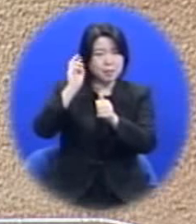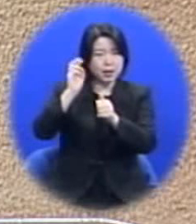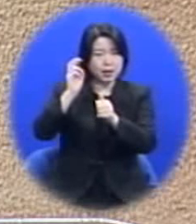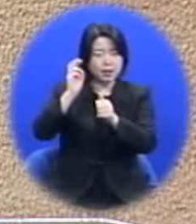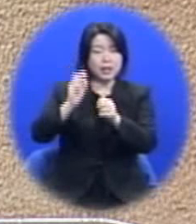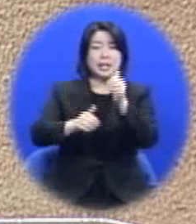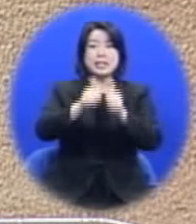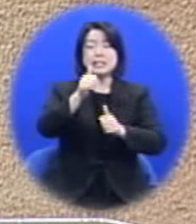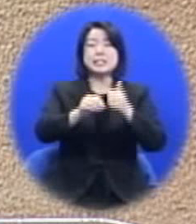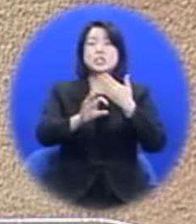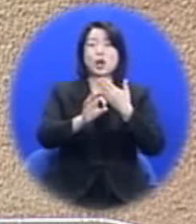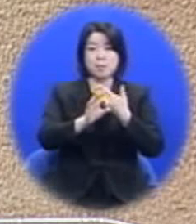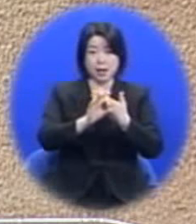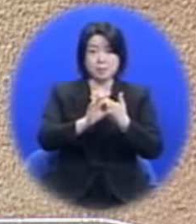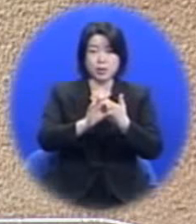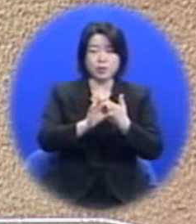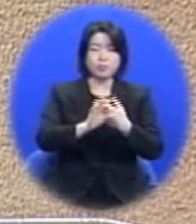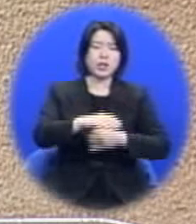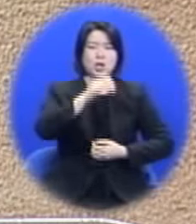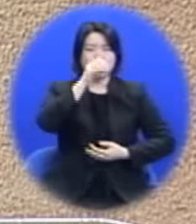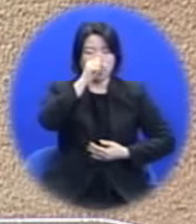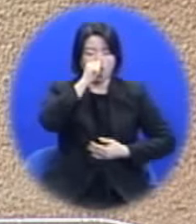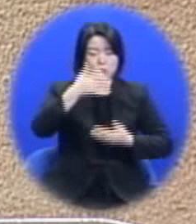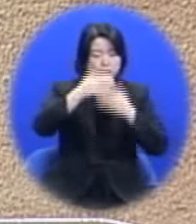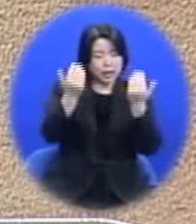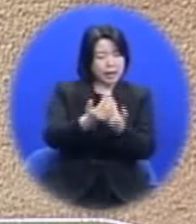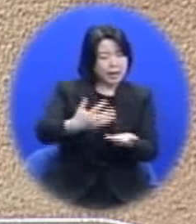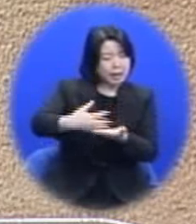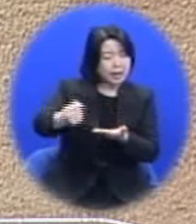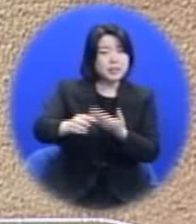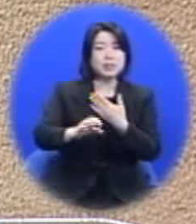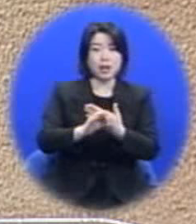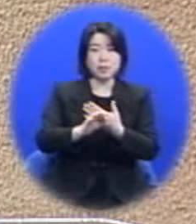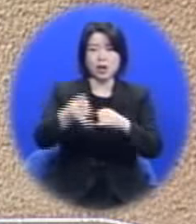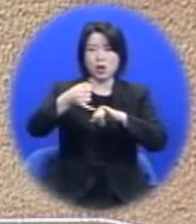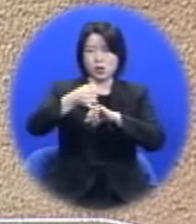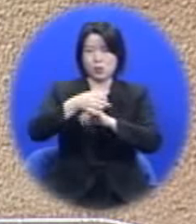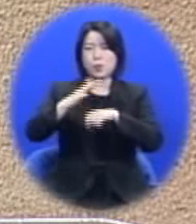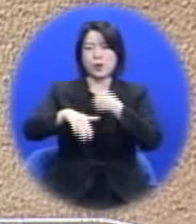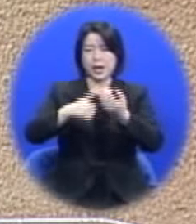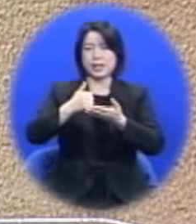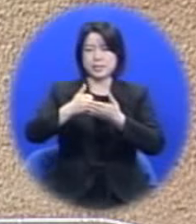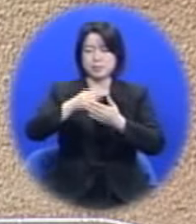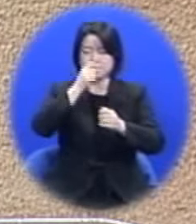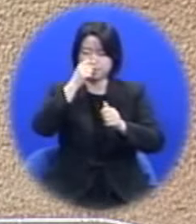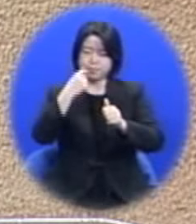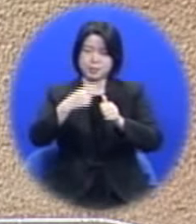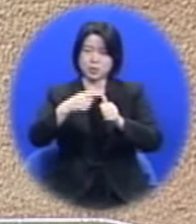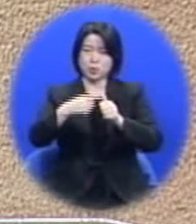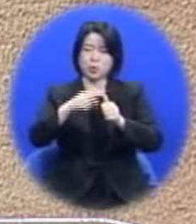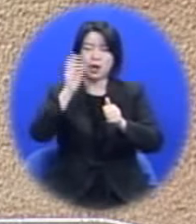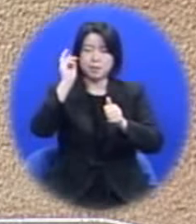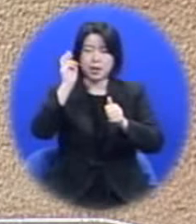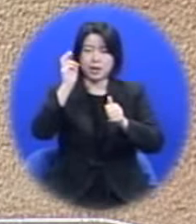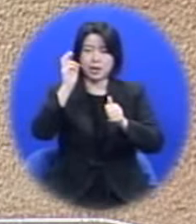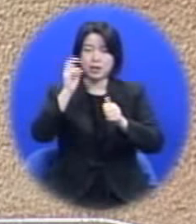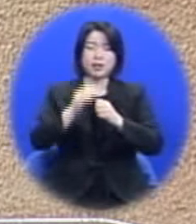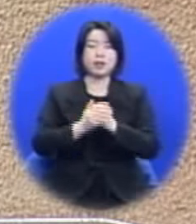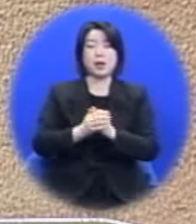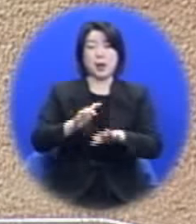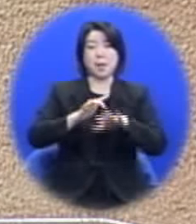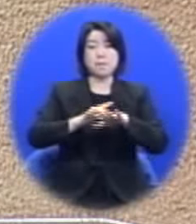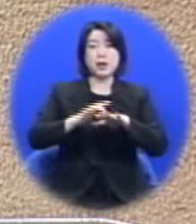시험하면 하여튼 좋은 거 뺏어 가면 그러면 반드시 하나님을 욕할 것이라. 마귀가